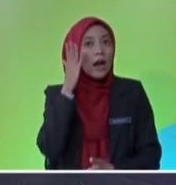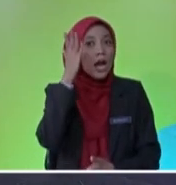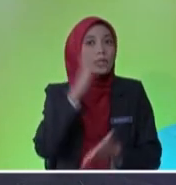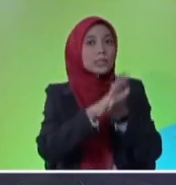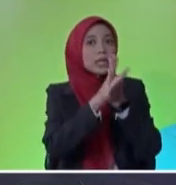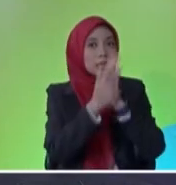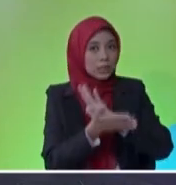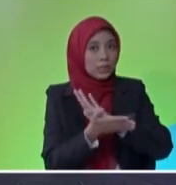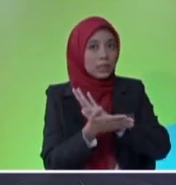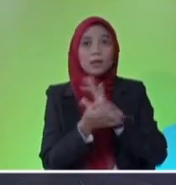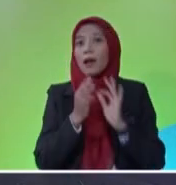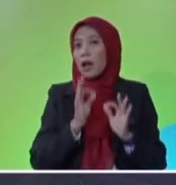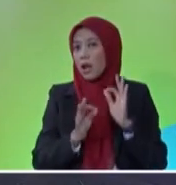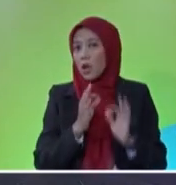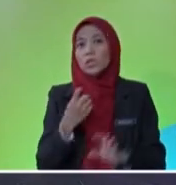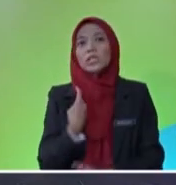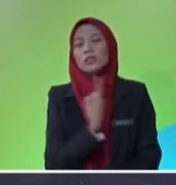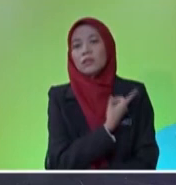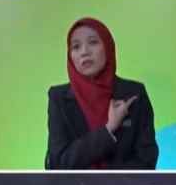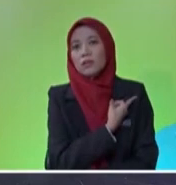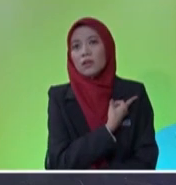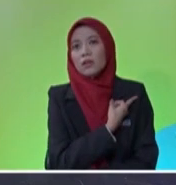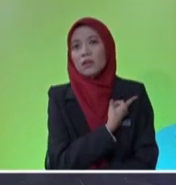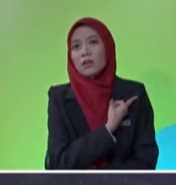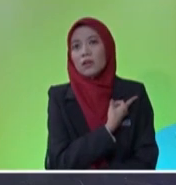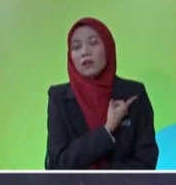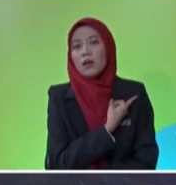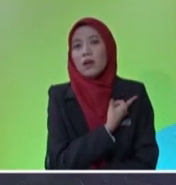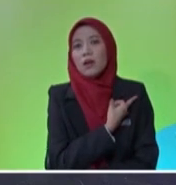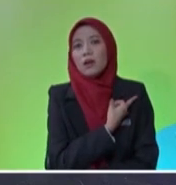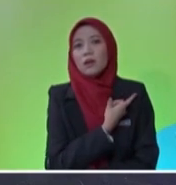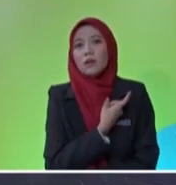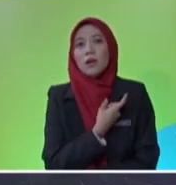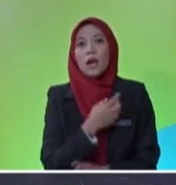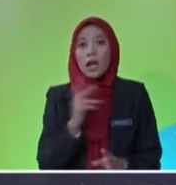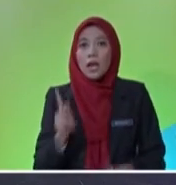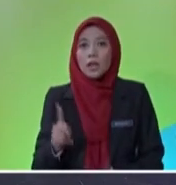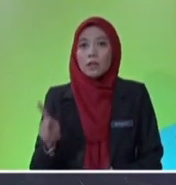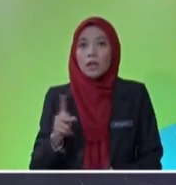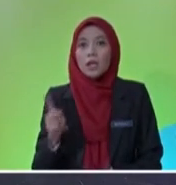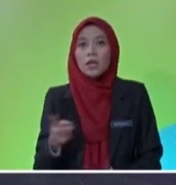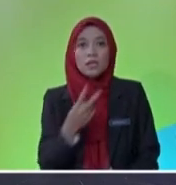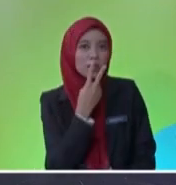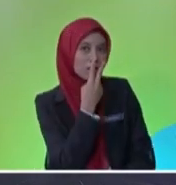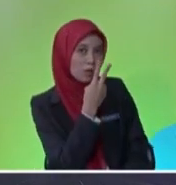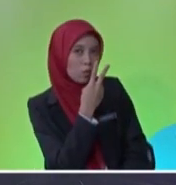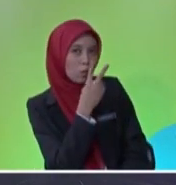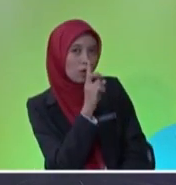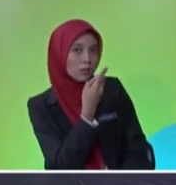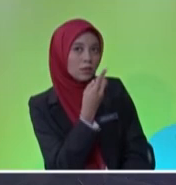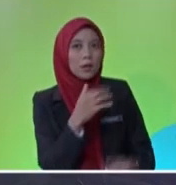sekiranya kita tidak mengabaikan karena bermain telepon kita galakkan kita tengok jadi menteri full